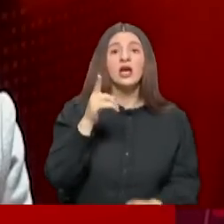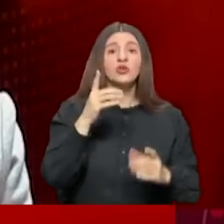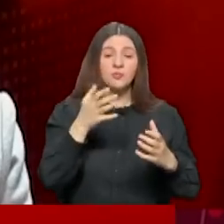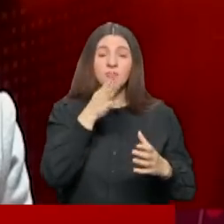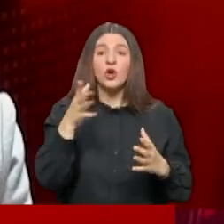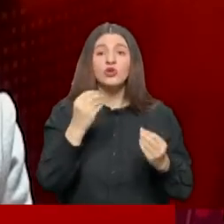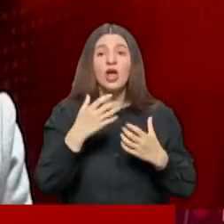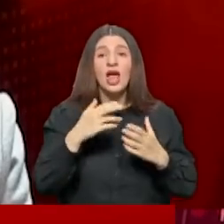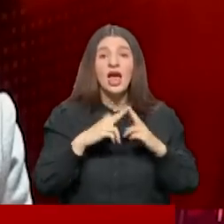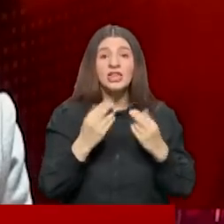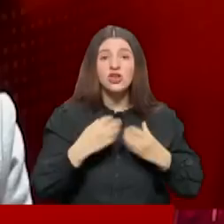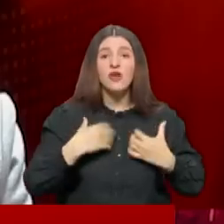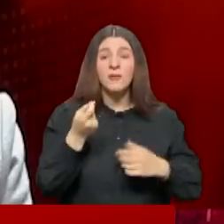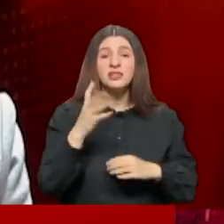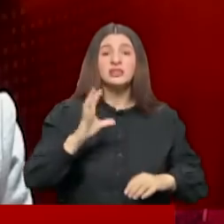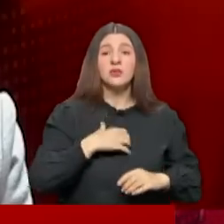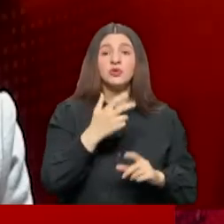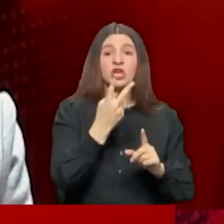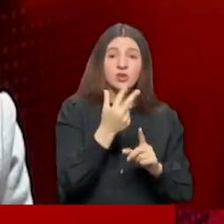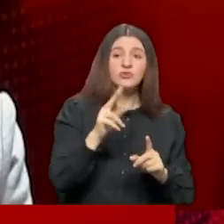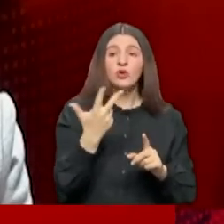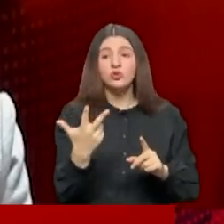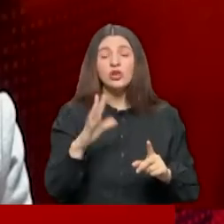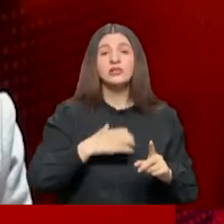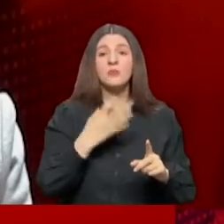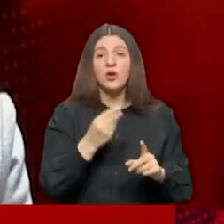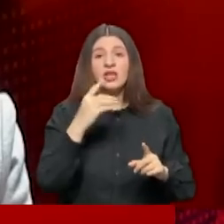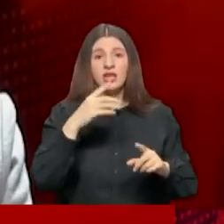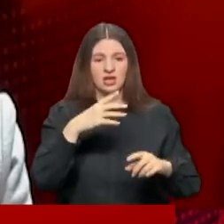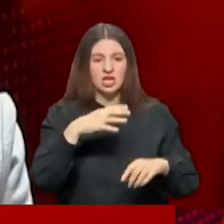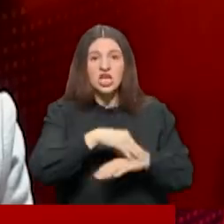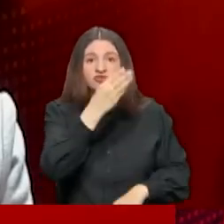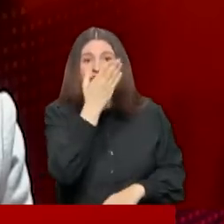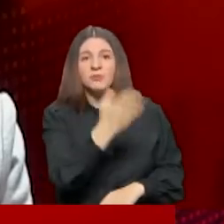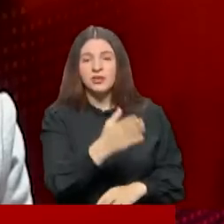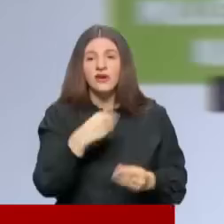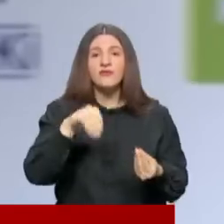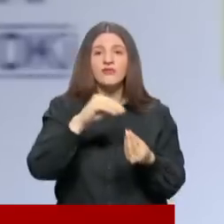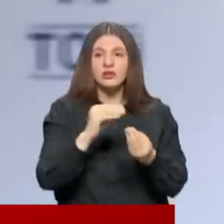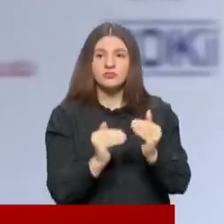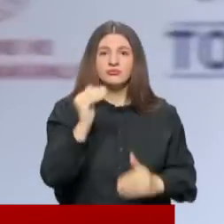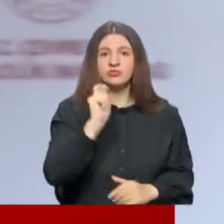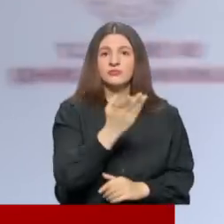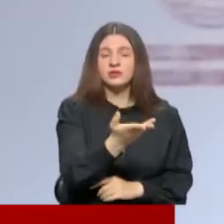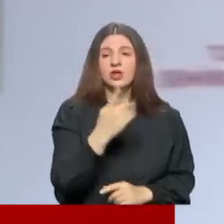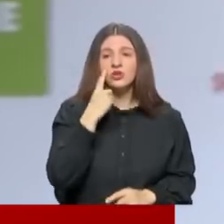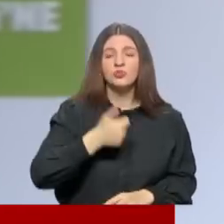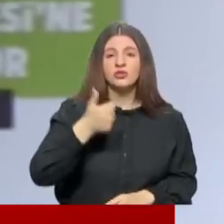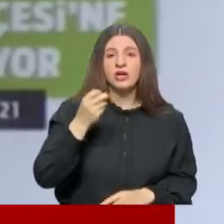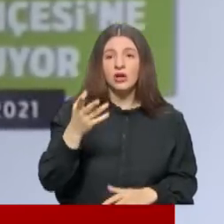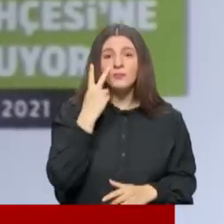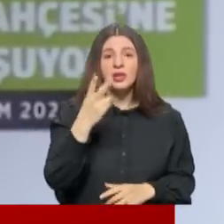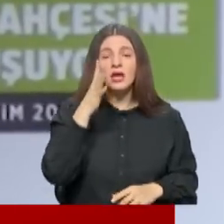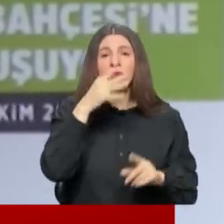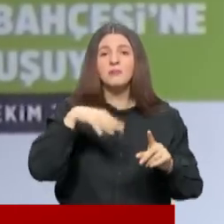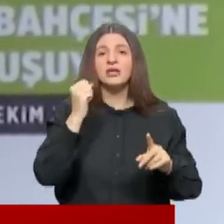güvenilir parasına sahip. %2,5 ila 3 arasında bir enflasyona sahip olan İsviçre bile faiz artırımı yaptı. Cumhurbaşkanı Erdoğan, bakın